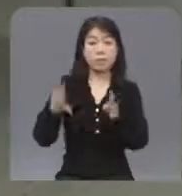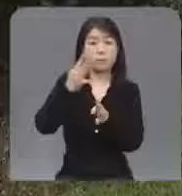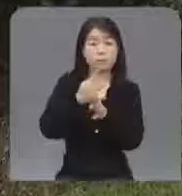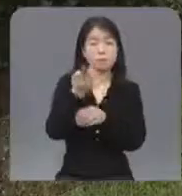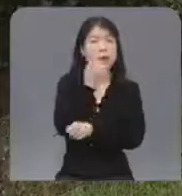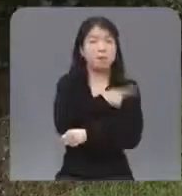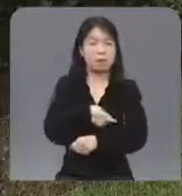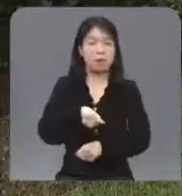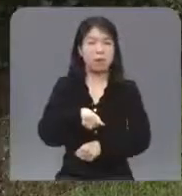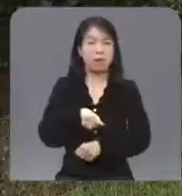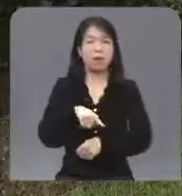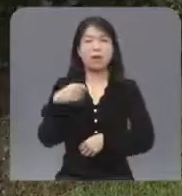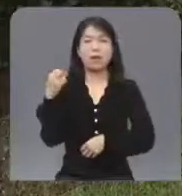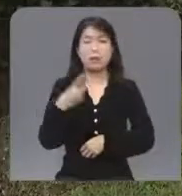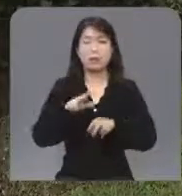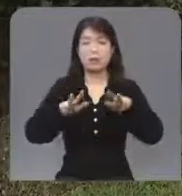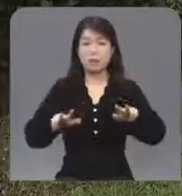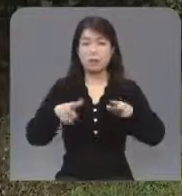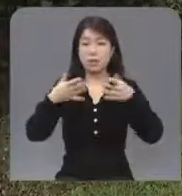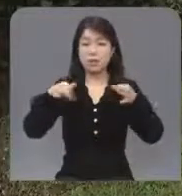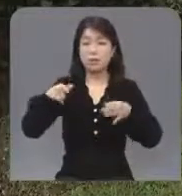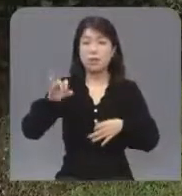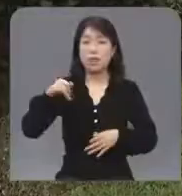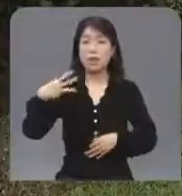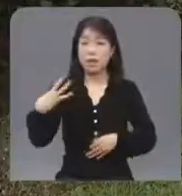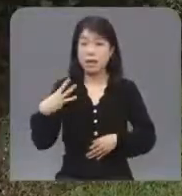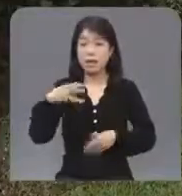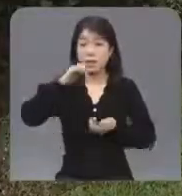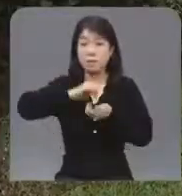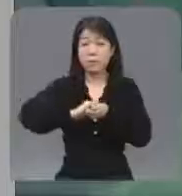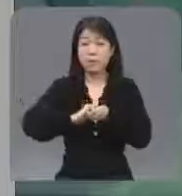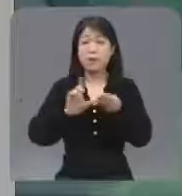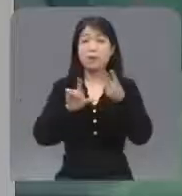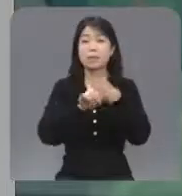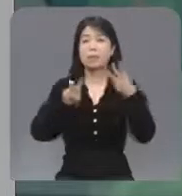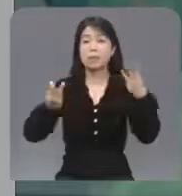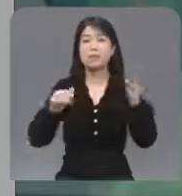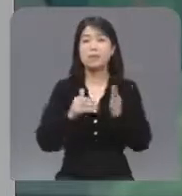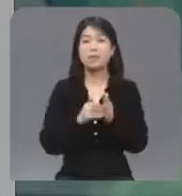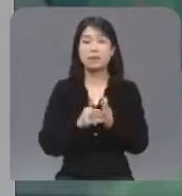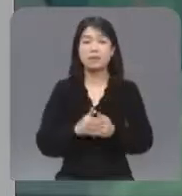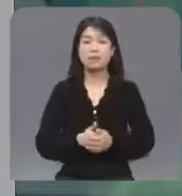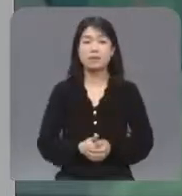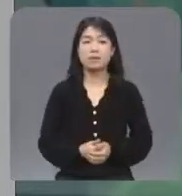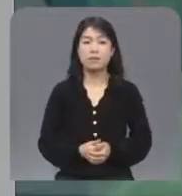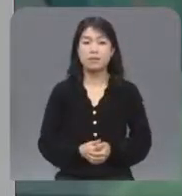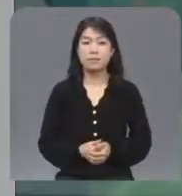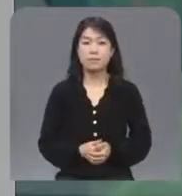미달 됐으며 편 김강 10 이사장의 임기는 다음달 20일 만료됩니다